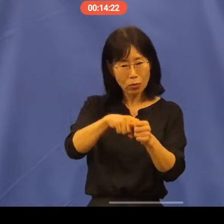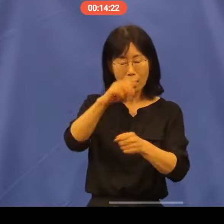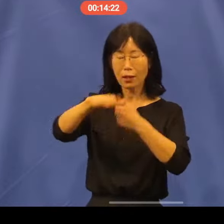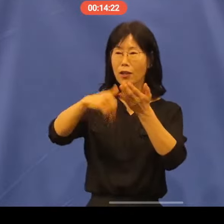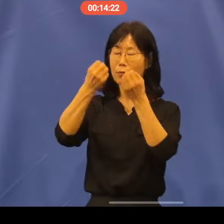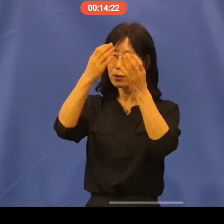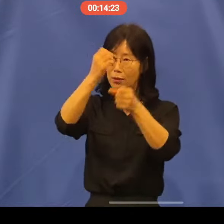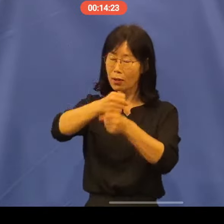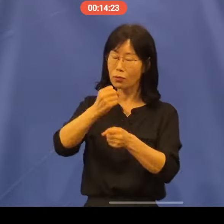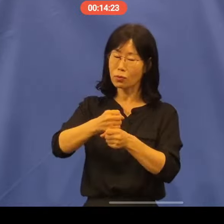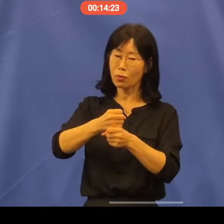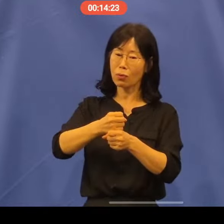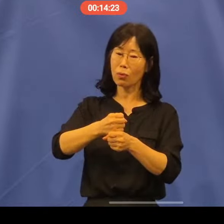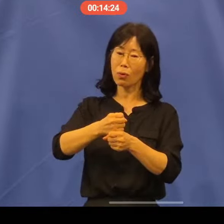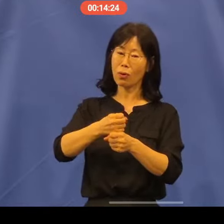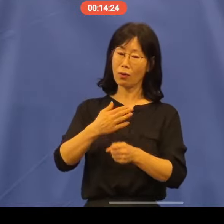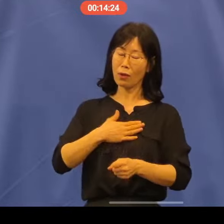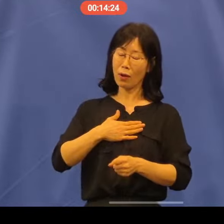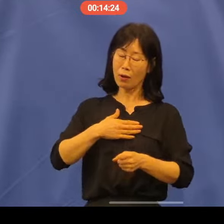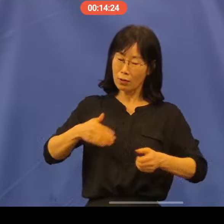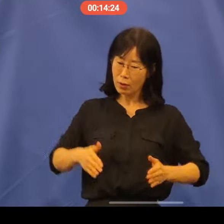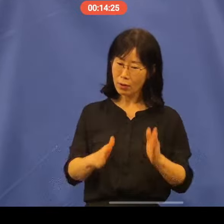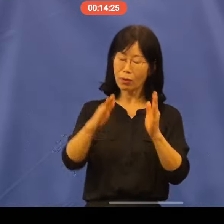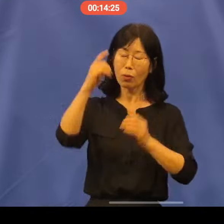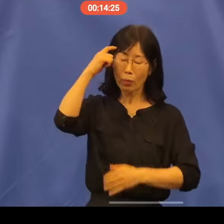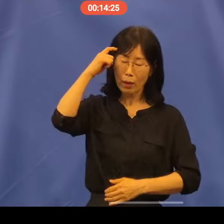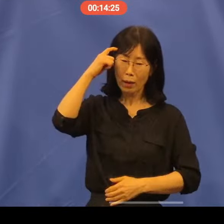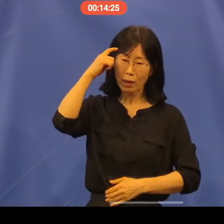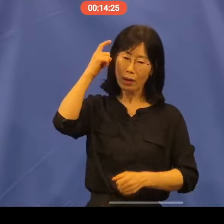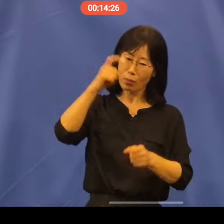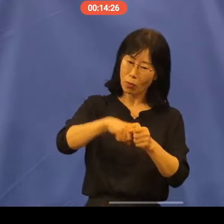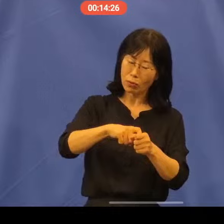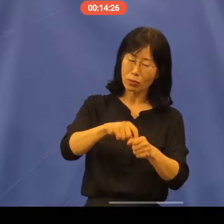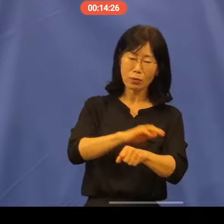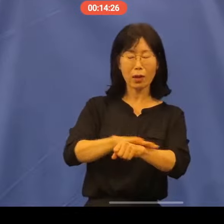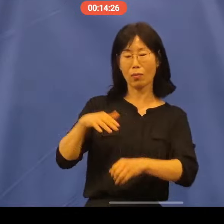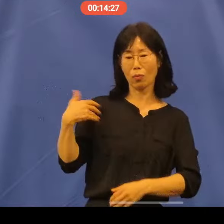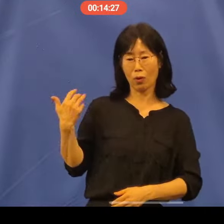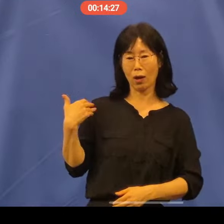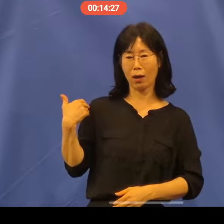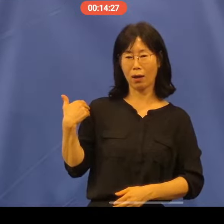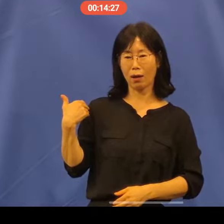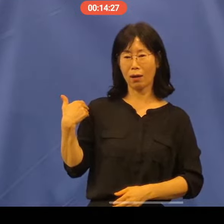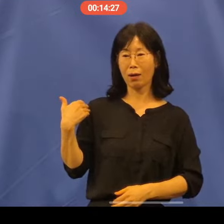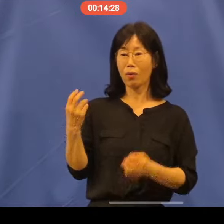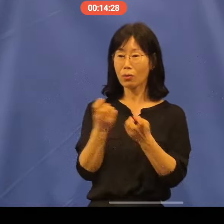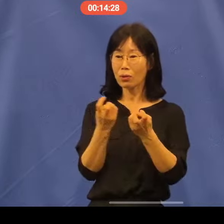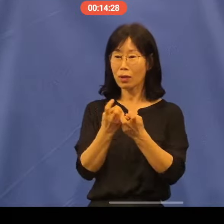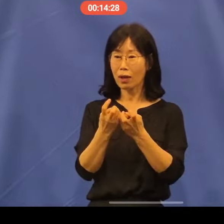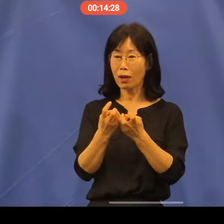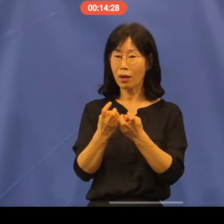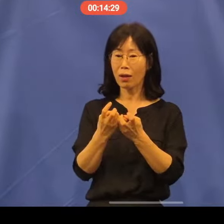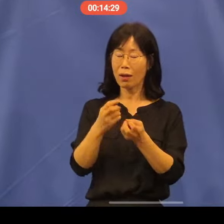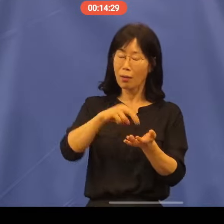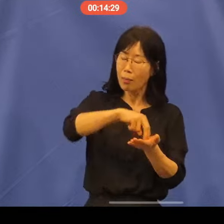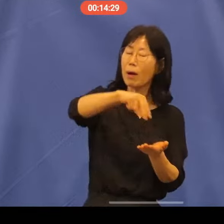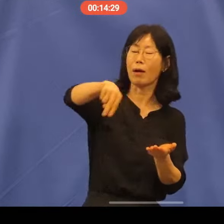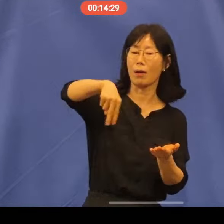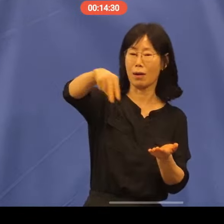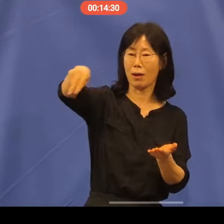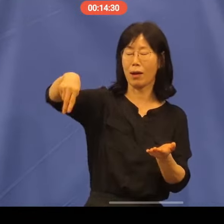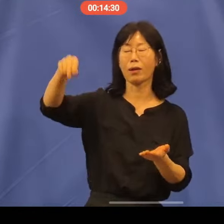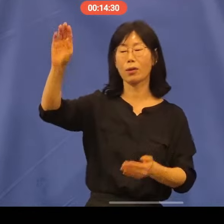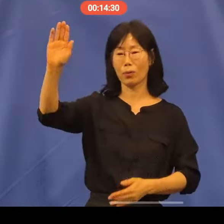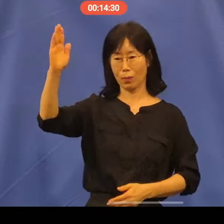만드셨는지, 내 사는 목적이 뭔지. 여러분, 이 목적론이잖아요. 언제나 가면 이걸로 딱 부딪히게 돼 있어요. 목적을